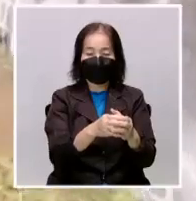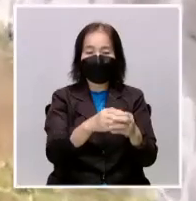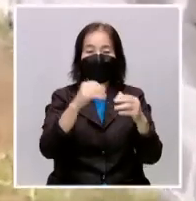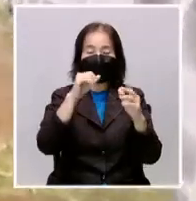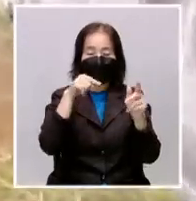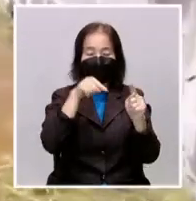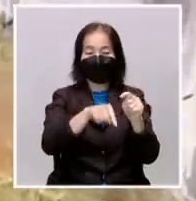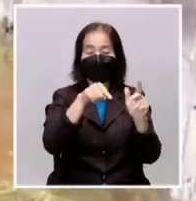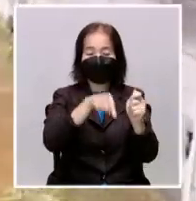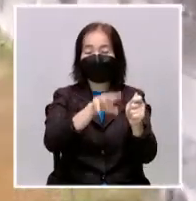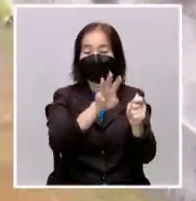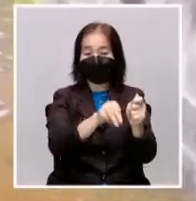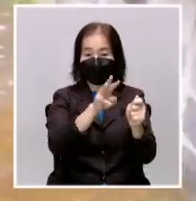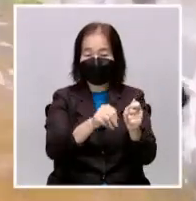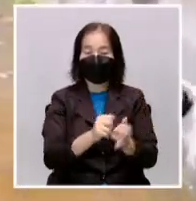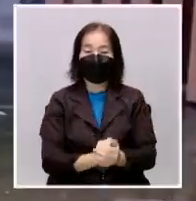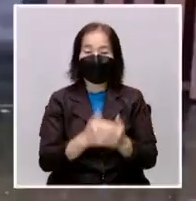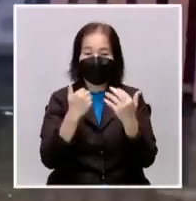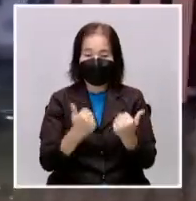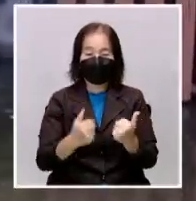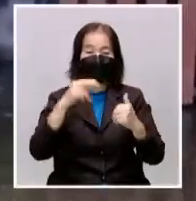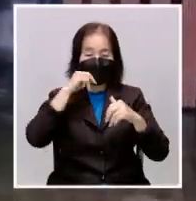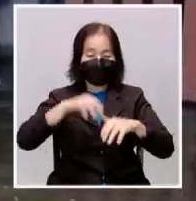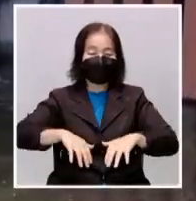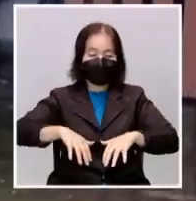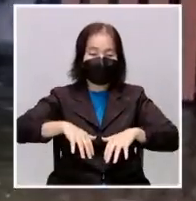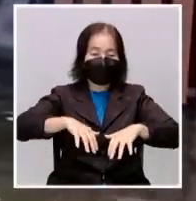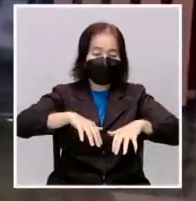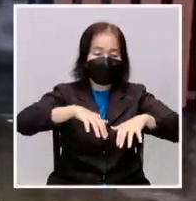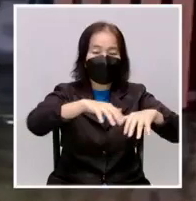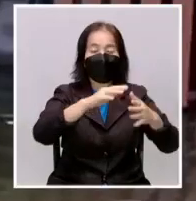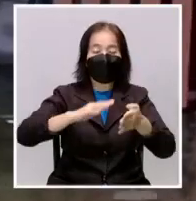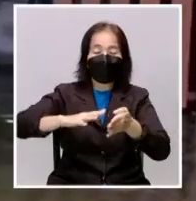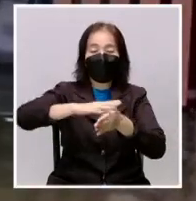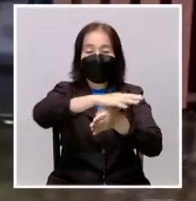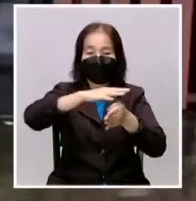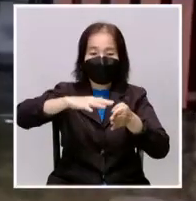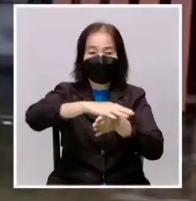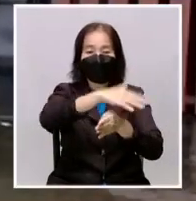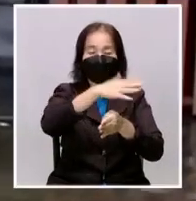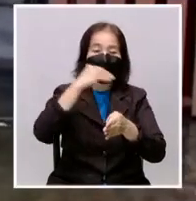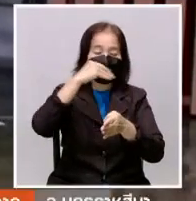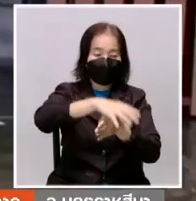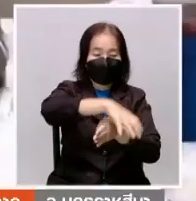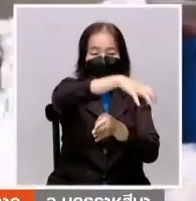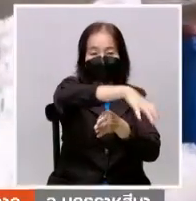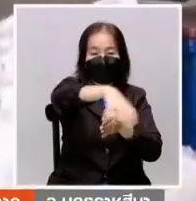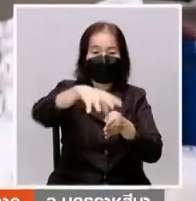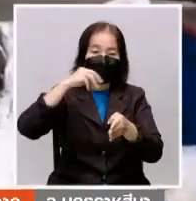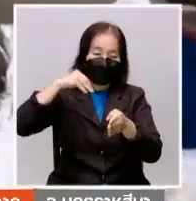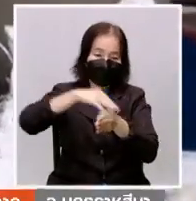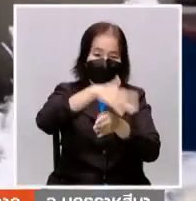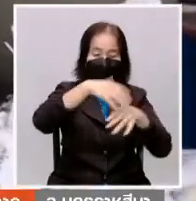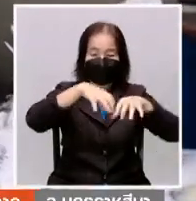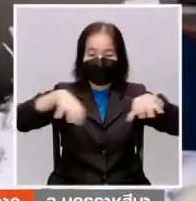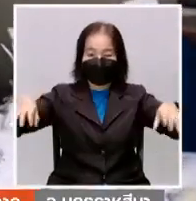ตำบลจอหออำเภอเมืองตอนนี้น้ำจากลำบริบูรณ์ล้นตลิ่งเข้ามาค่ะท่วมบ้านเรือนประชาชนมากกว่า